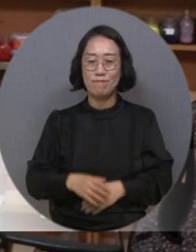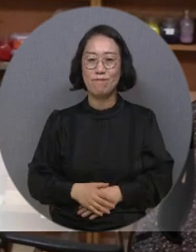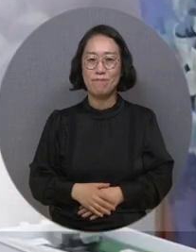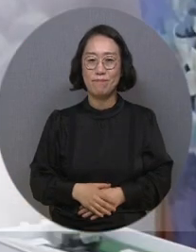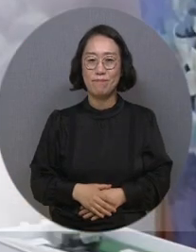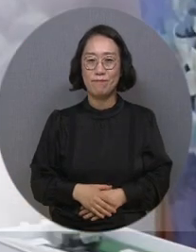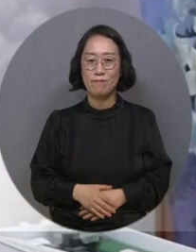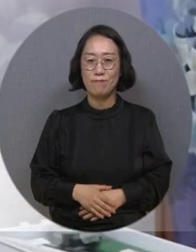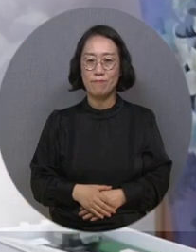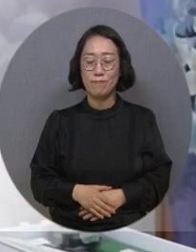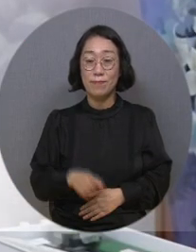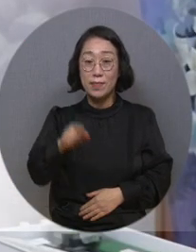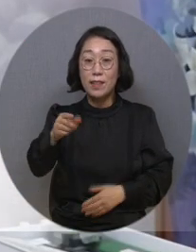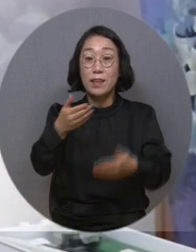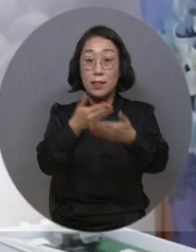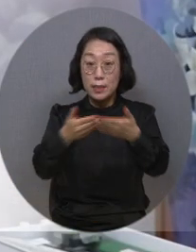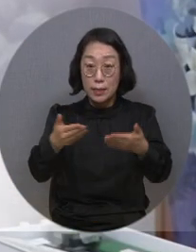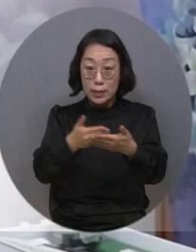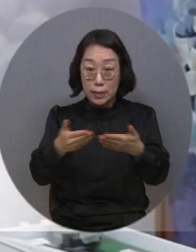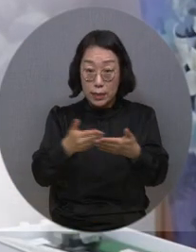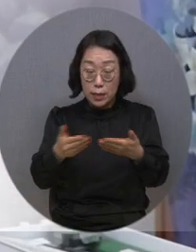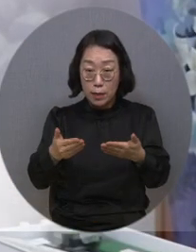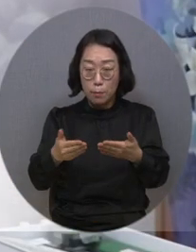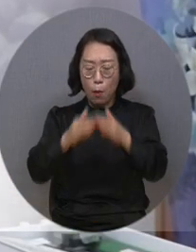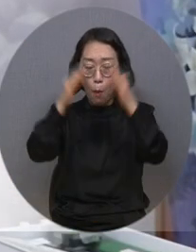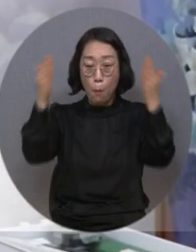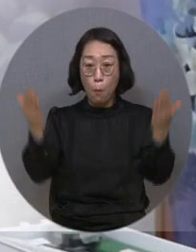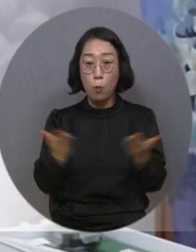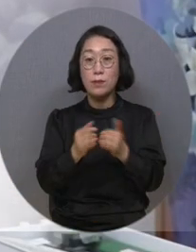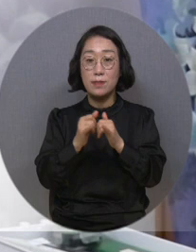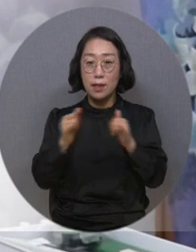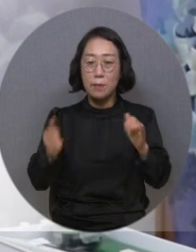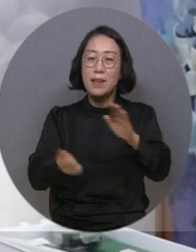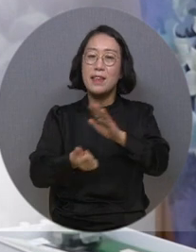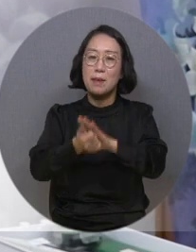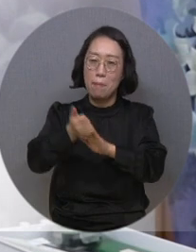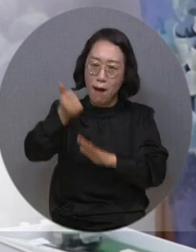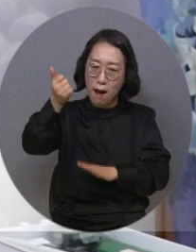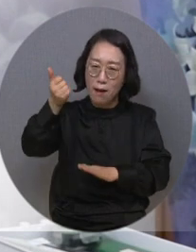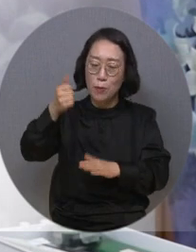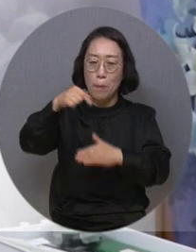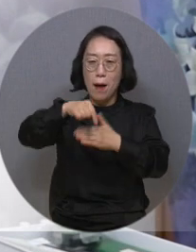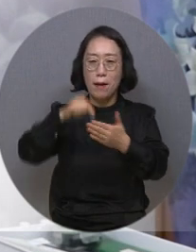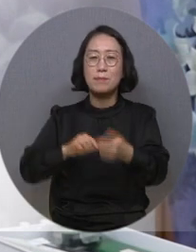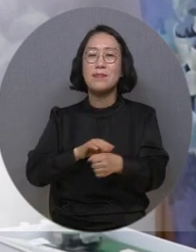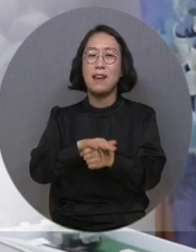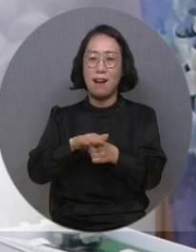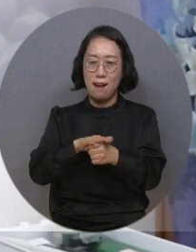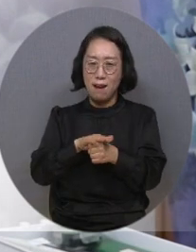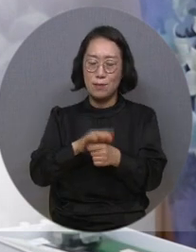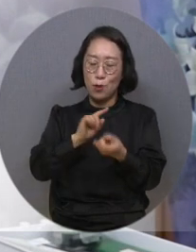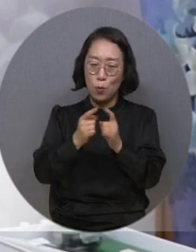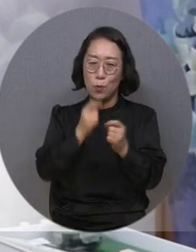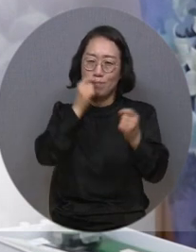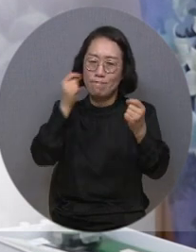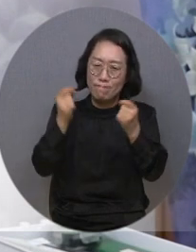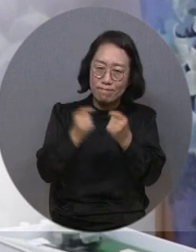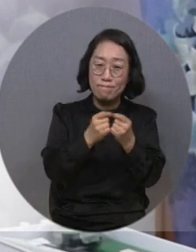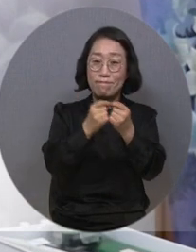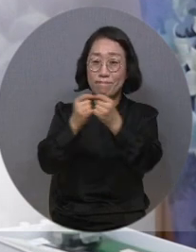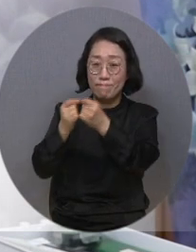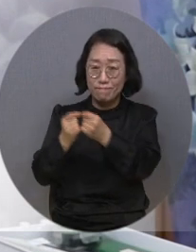있습니다. 이 작품을 통해서 모든 사람들이 다 희망을 가지고 사랑을 가지고 서로 사랑하는 그런